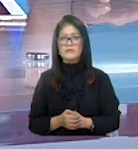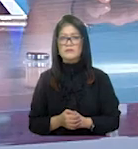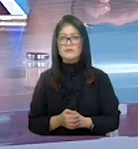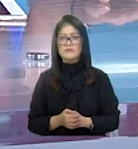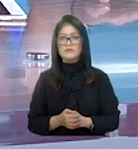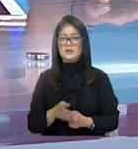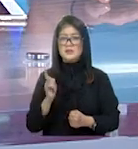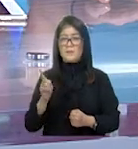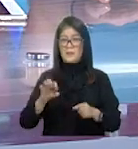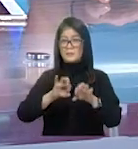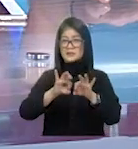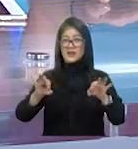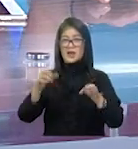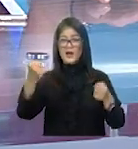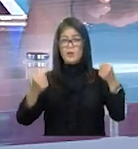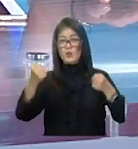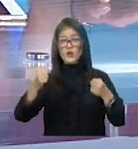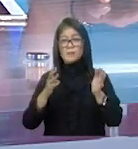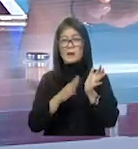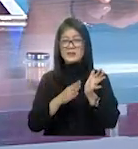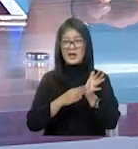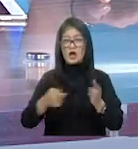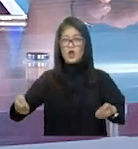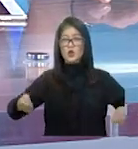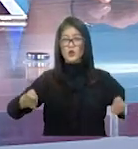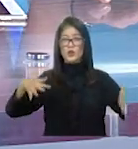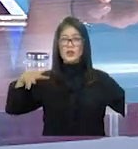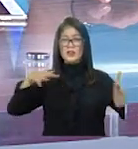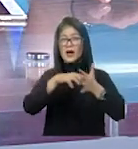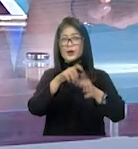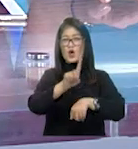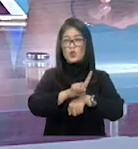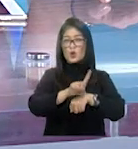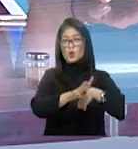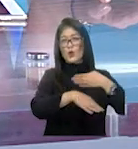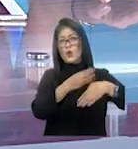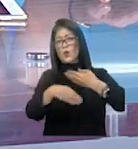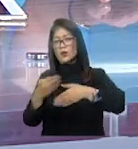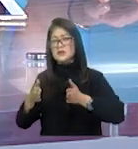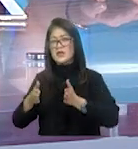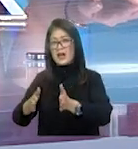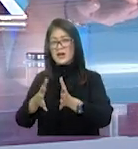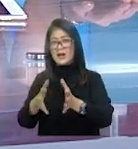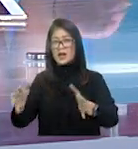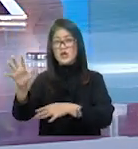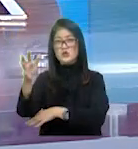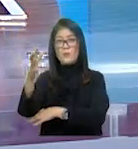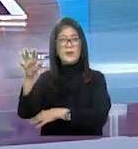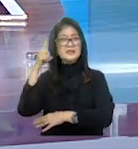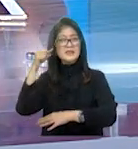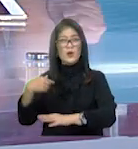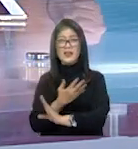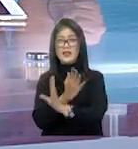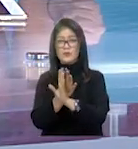proyek informasi lainnya pemirsa diduga akibat stang kemudi bermasalah sebuah truk menabrak toko dan terguling di Jalan Raya Jombang Jawa Timur setelah